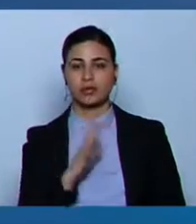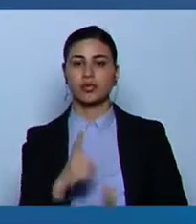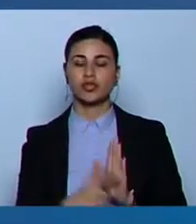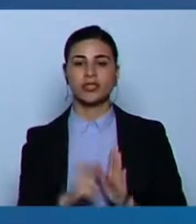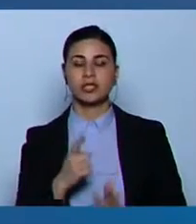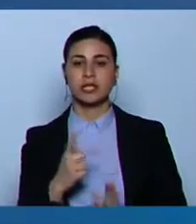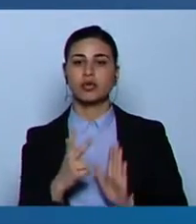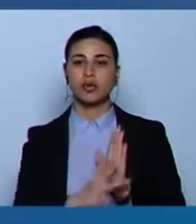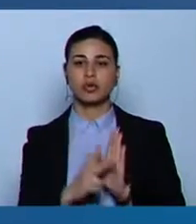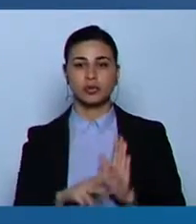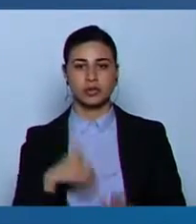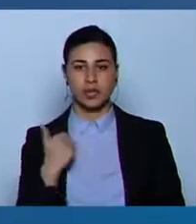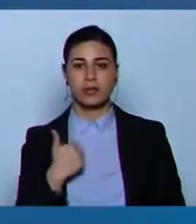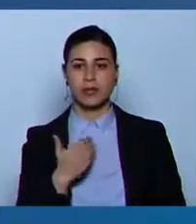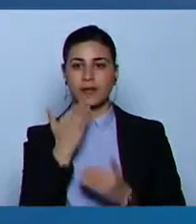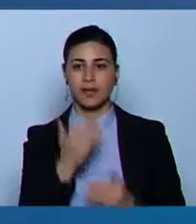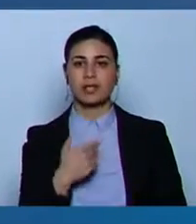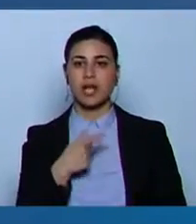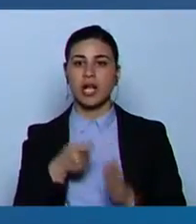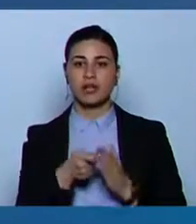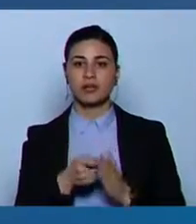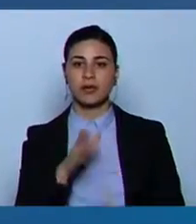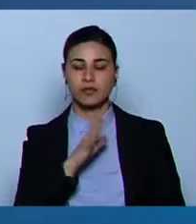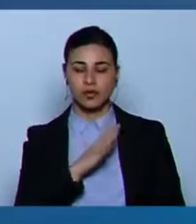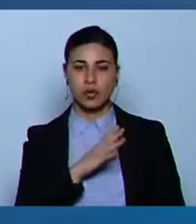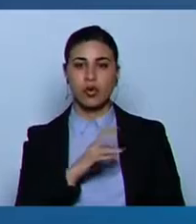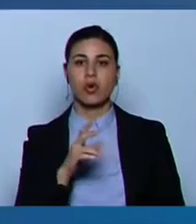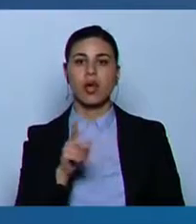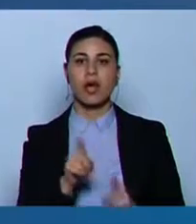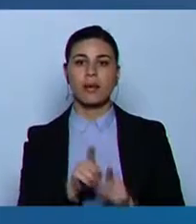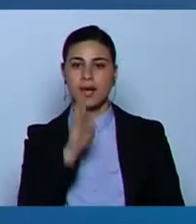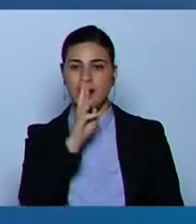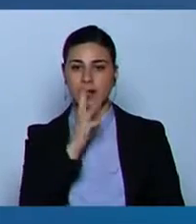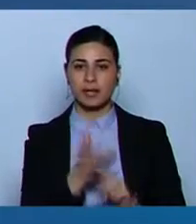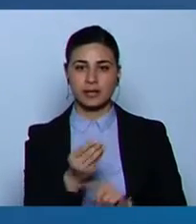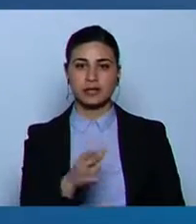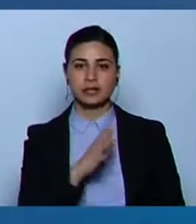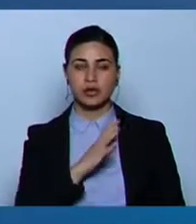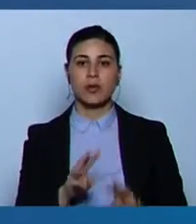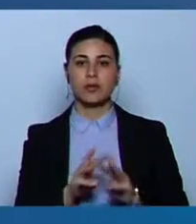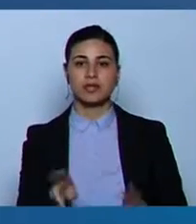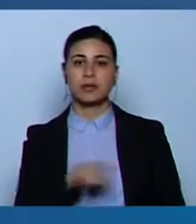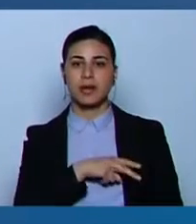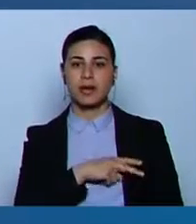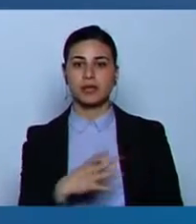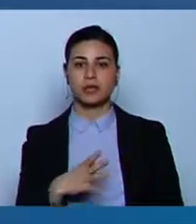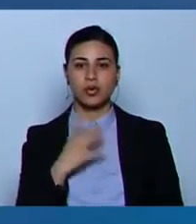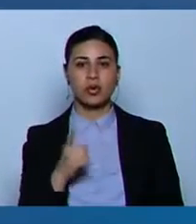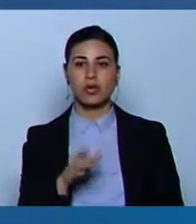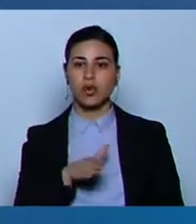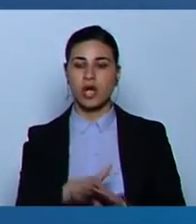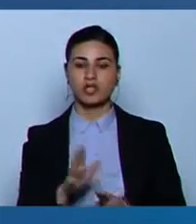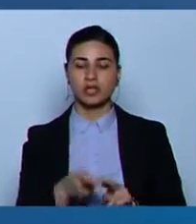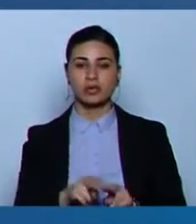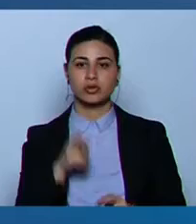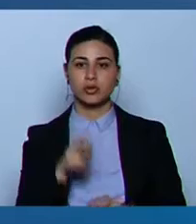და რატო არა 80. მე ვეკითხები, მე რომ გაჭმევდი, გასმევდი, ხელფასგაზლებდი, მინისტრად ყავდი, პარლამენტარად ყავდი, რატო არ შეასრულე